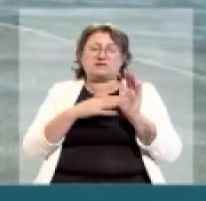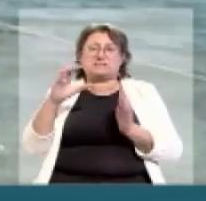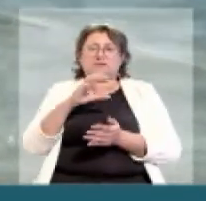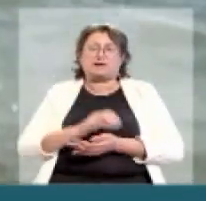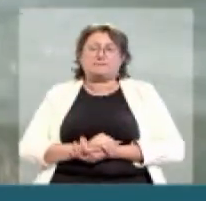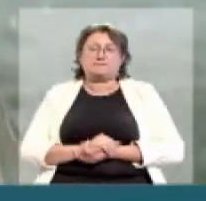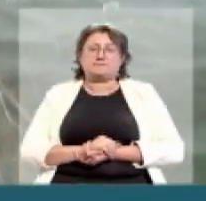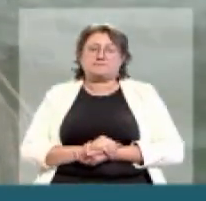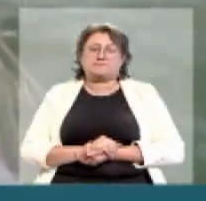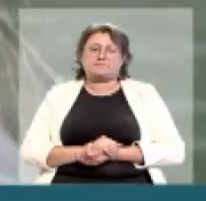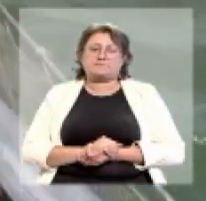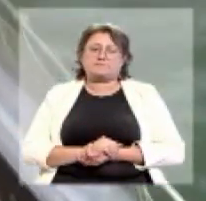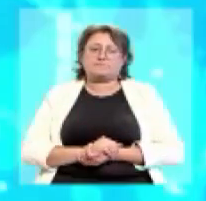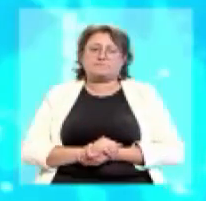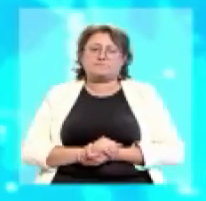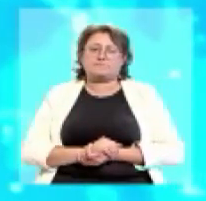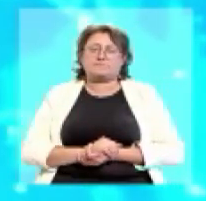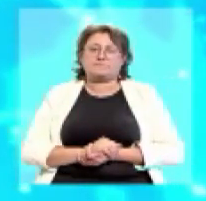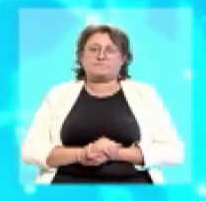сентября.